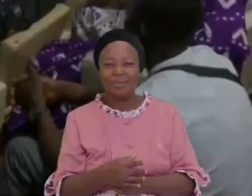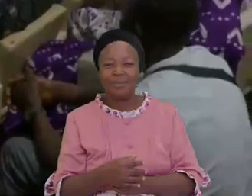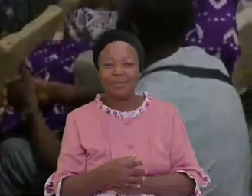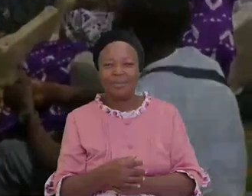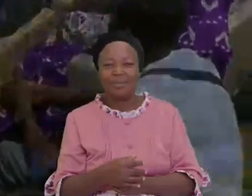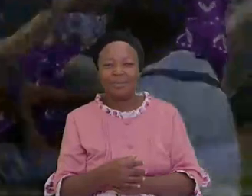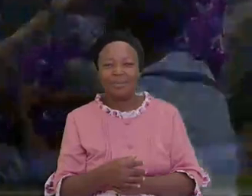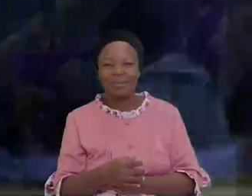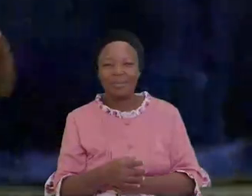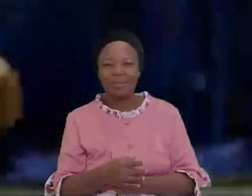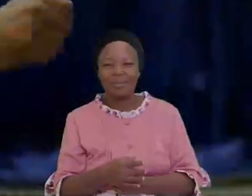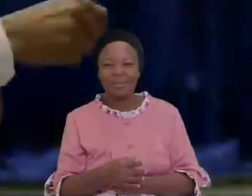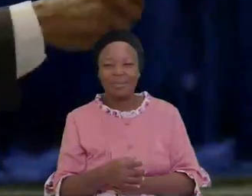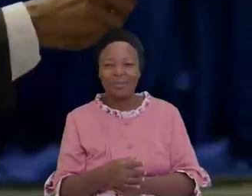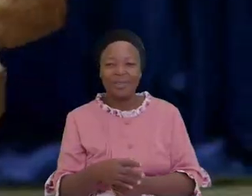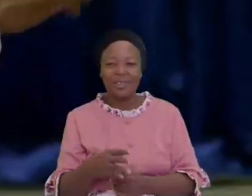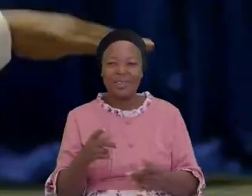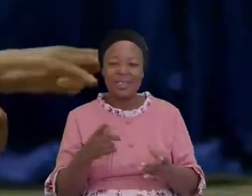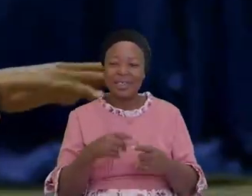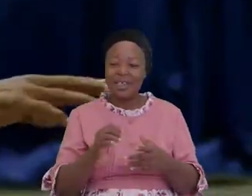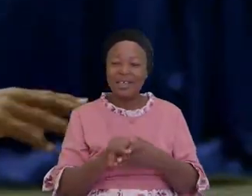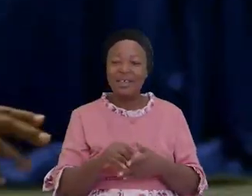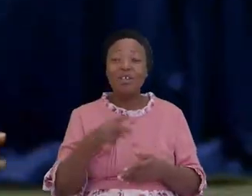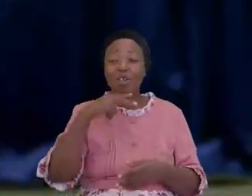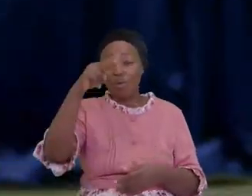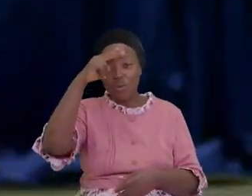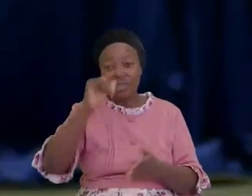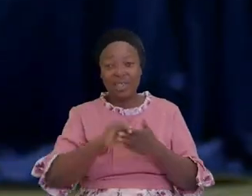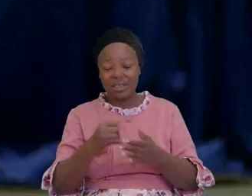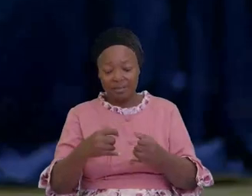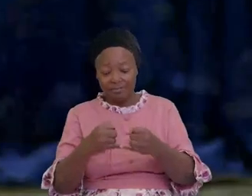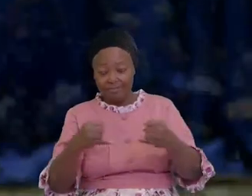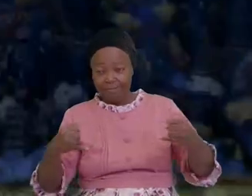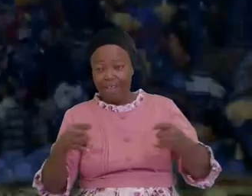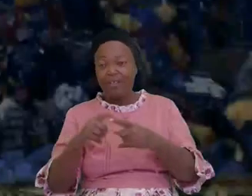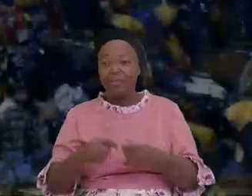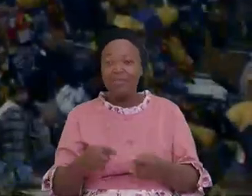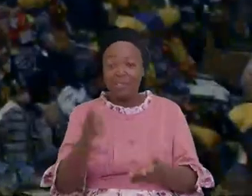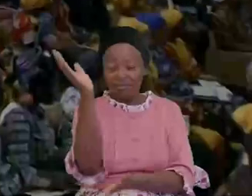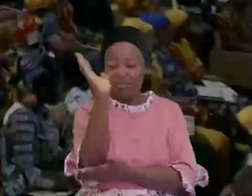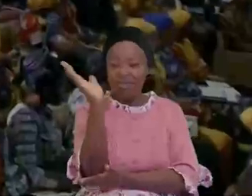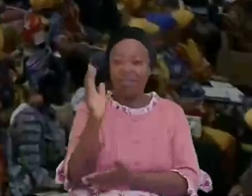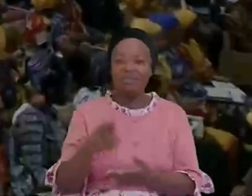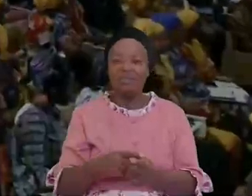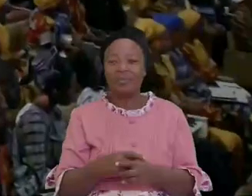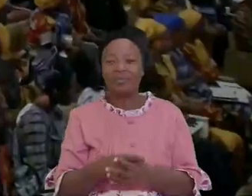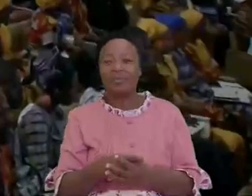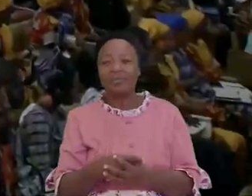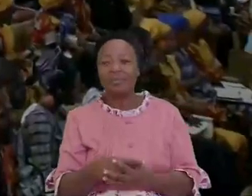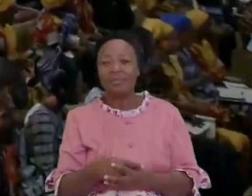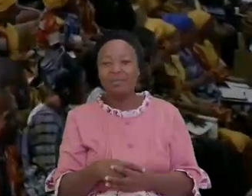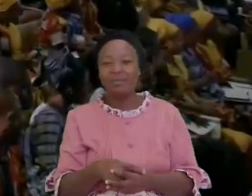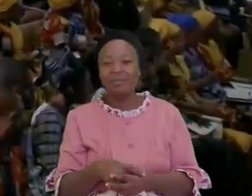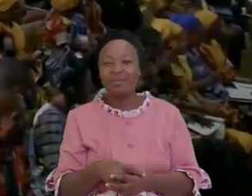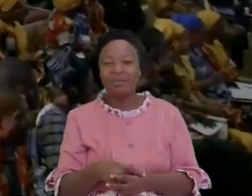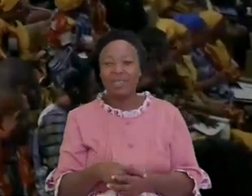Et c'est toi donc le mouton qui a encore la corde au cou qu'on amène